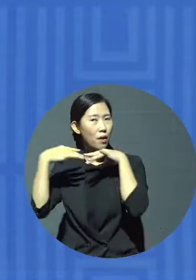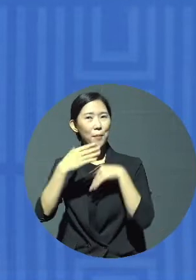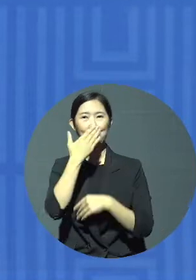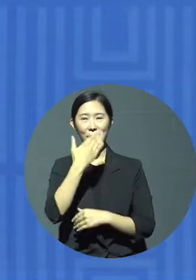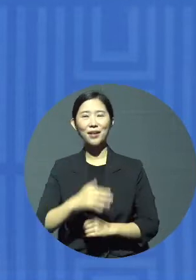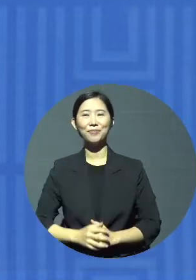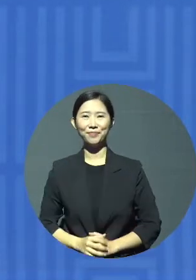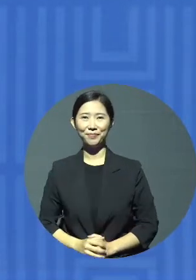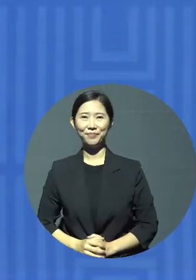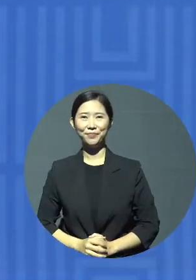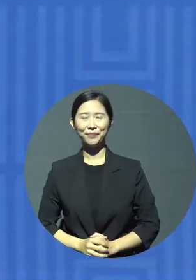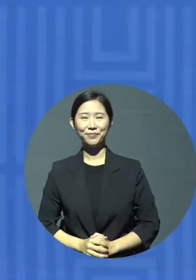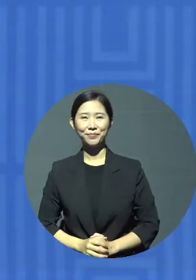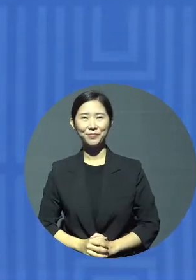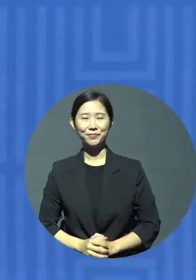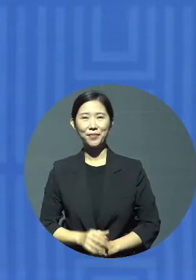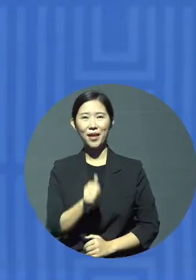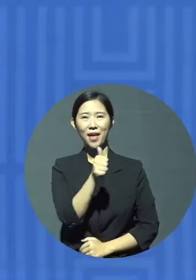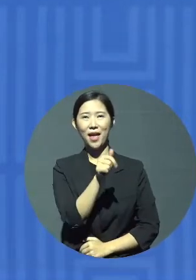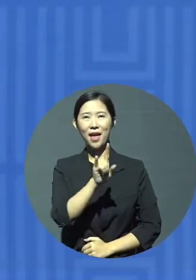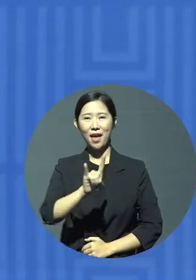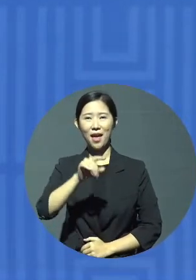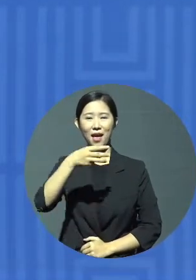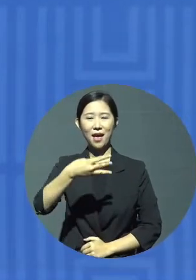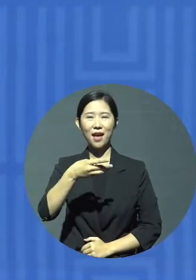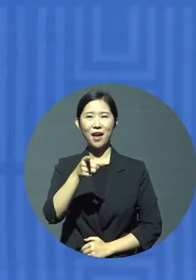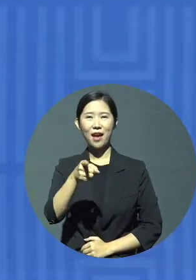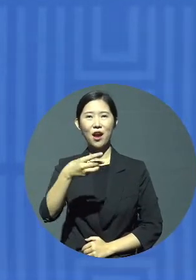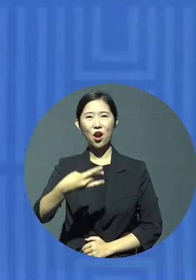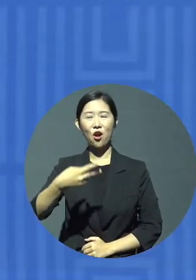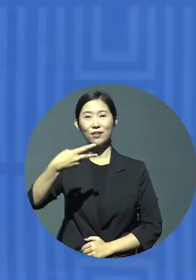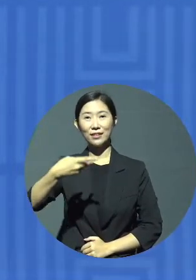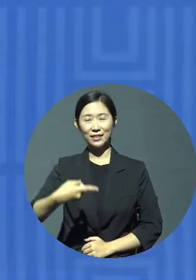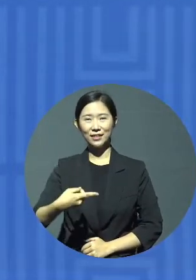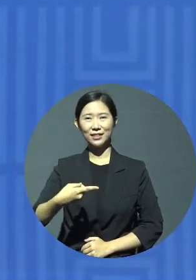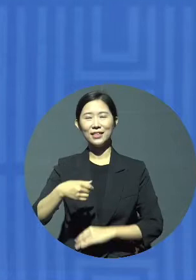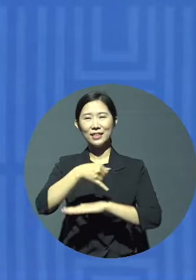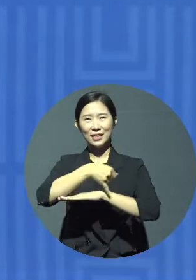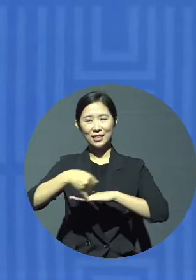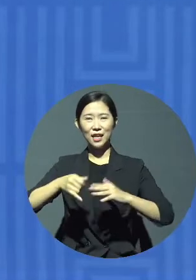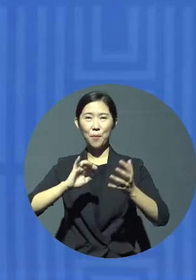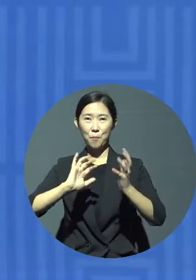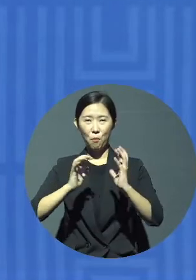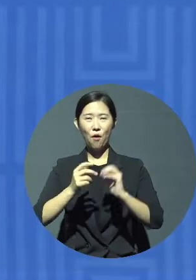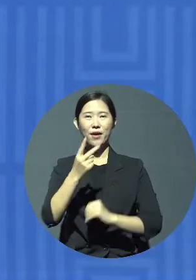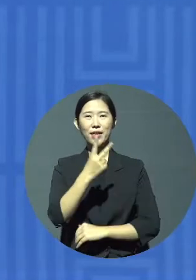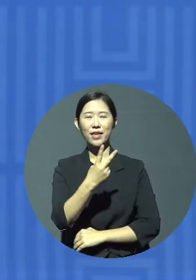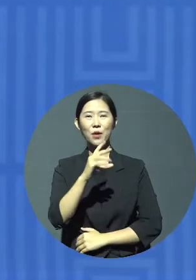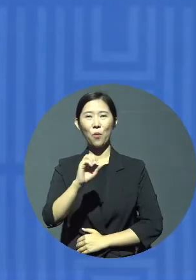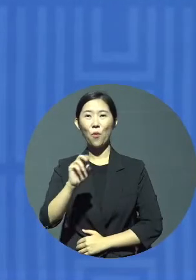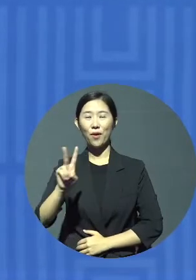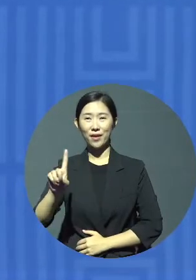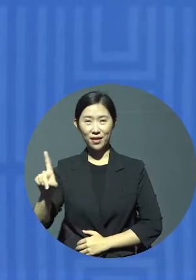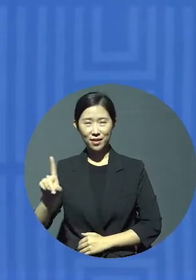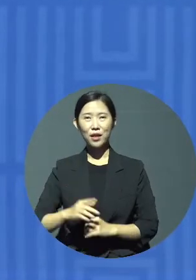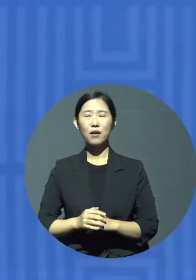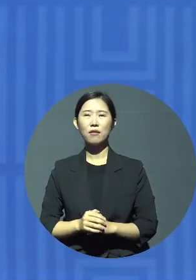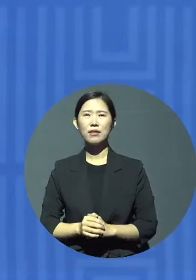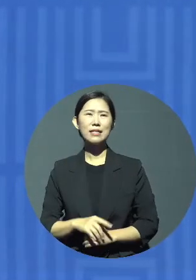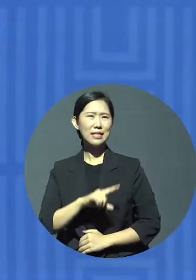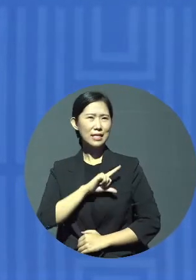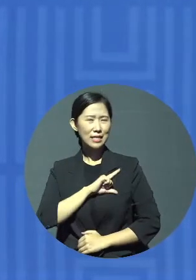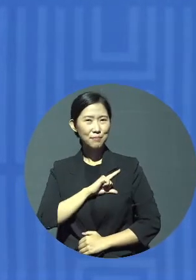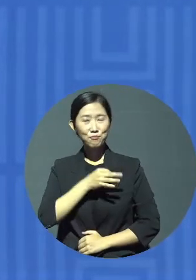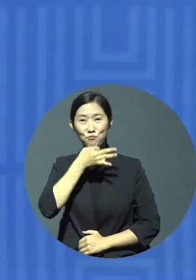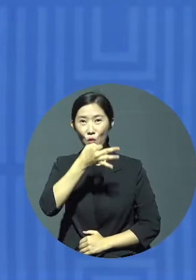헤럴드 디자인 포럼 2021 본격적 세션을 힘차게 열어주실 분은 사실 이름 석자만으로도